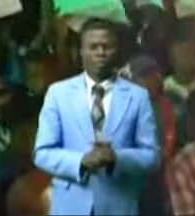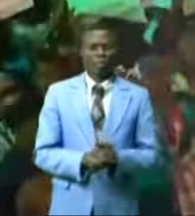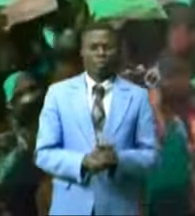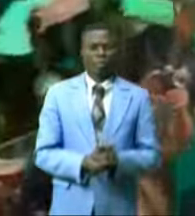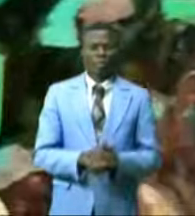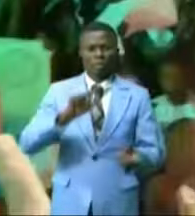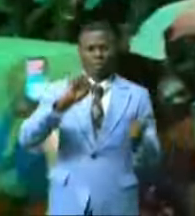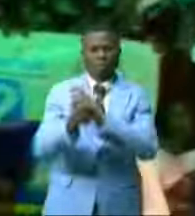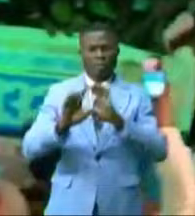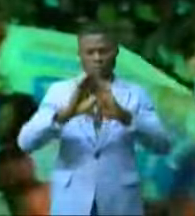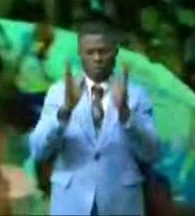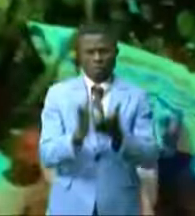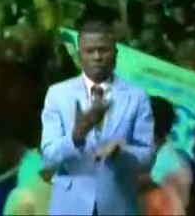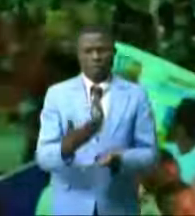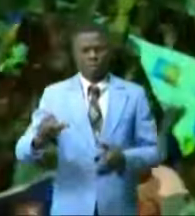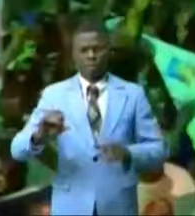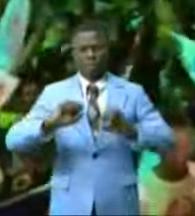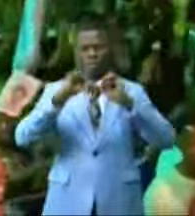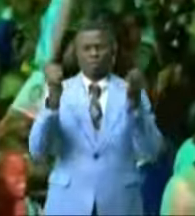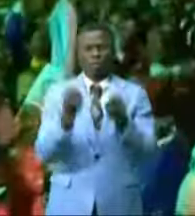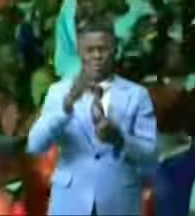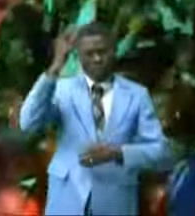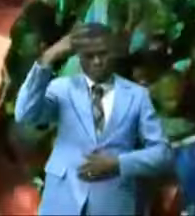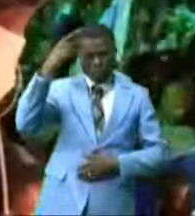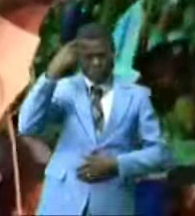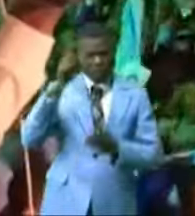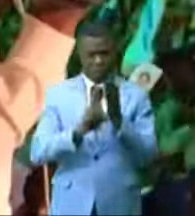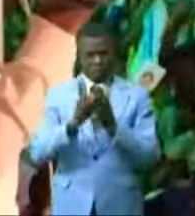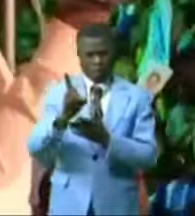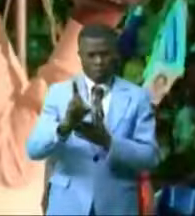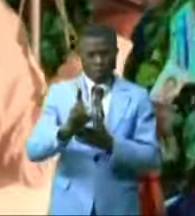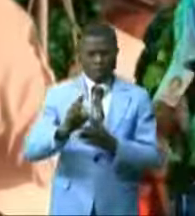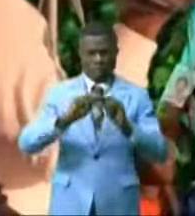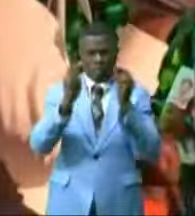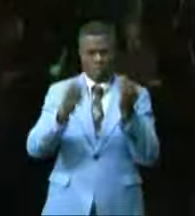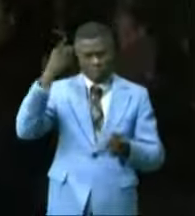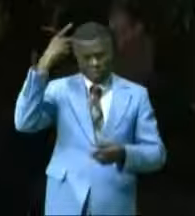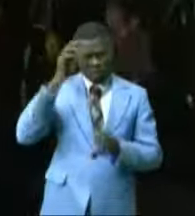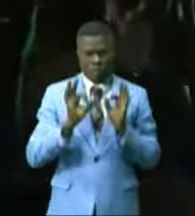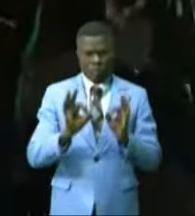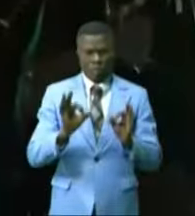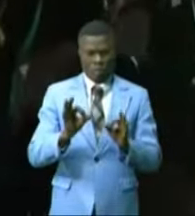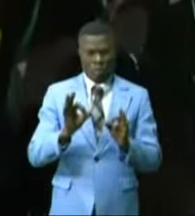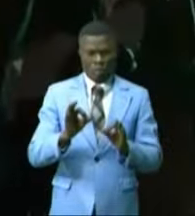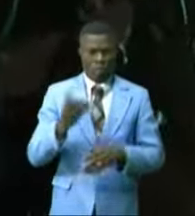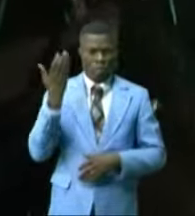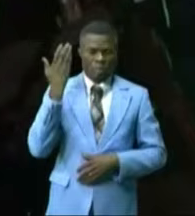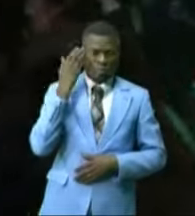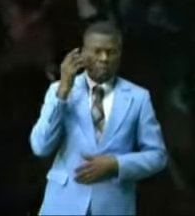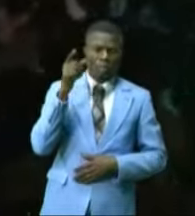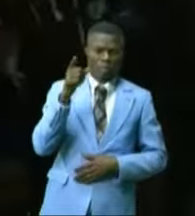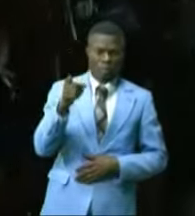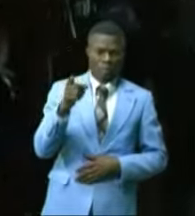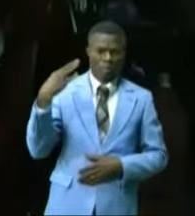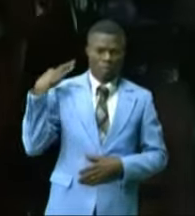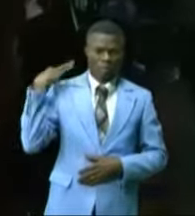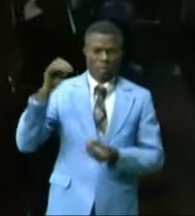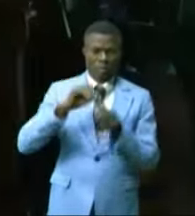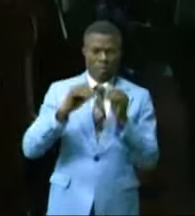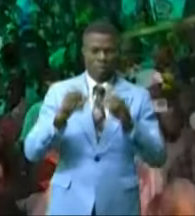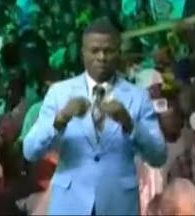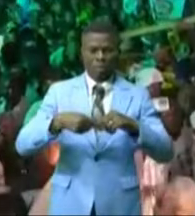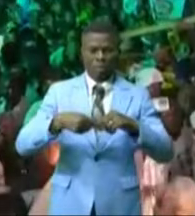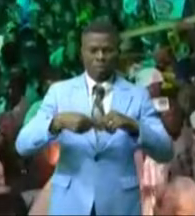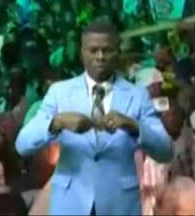Changement à tous les niveaux sociopolitiques. Pour l'émergence d'une nouvelle classe politique, Constant Mutamba, candidat de